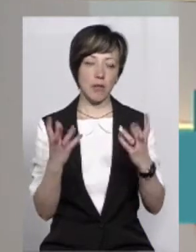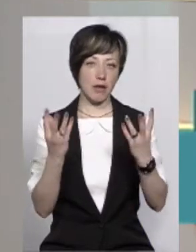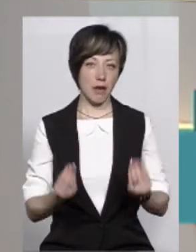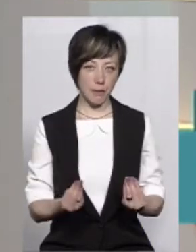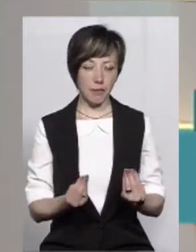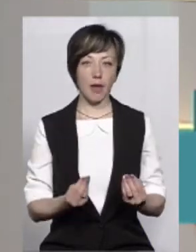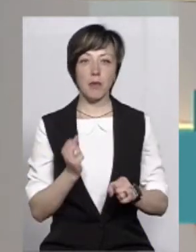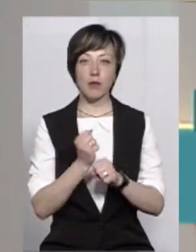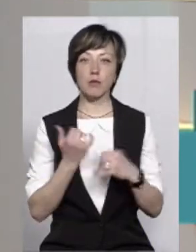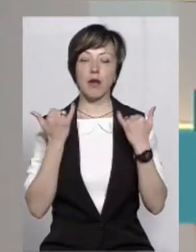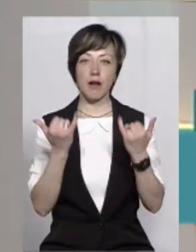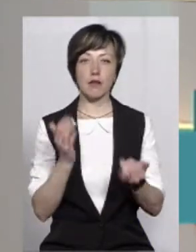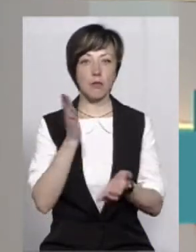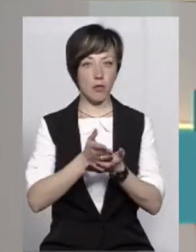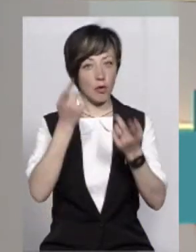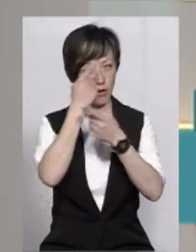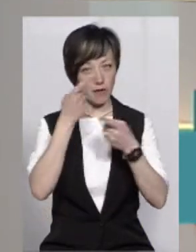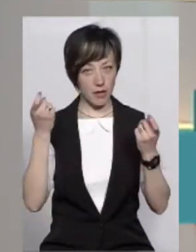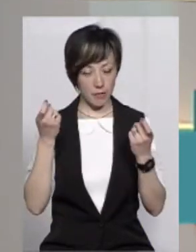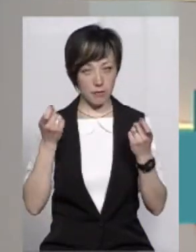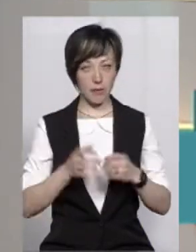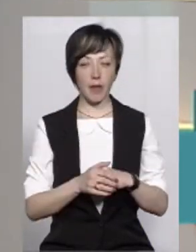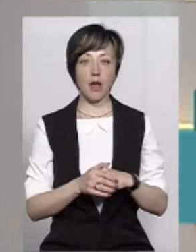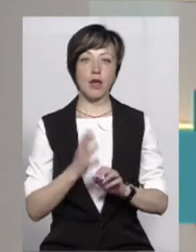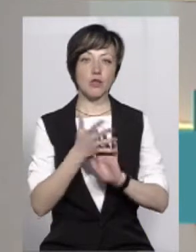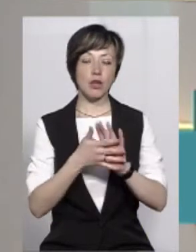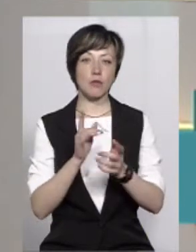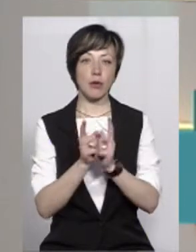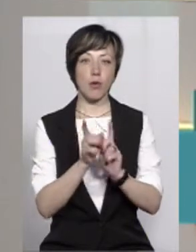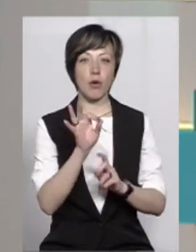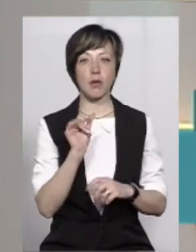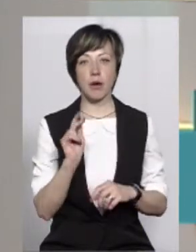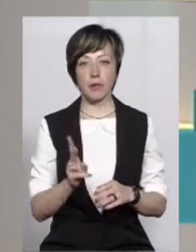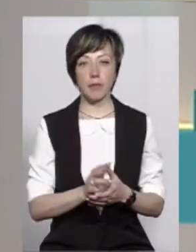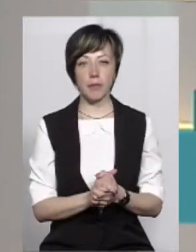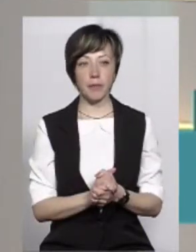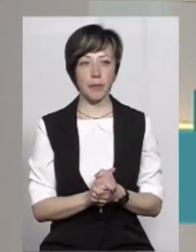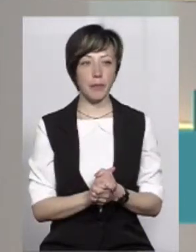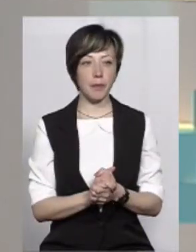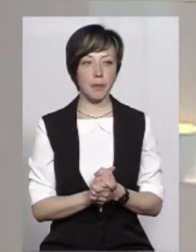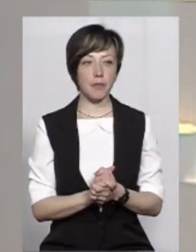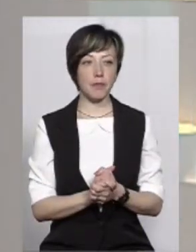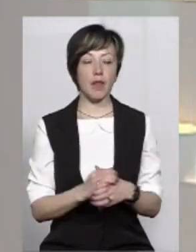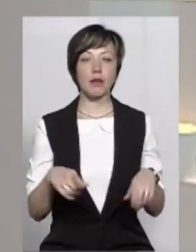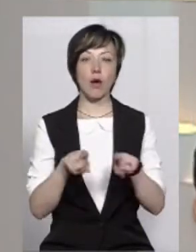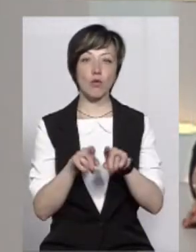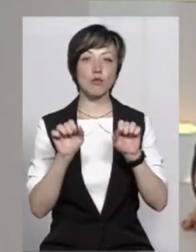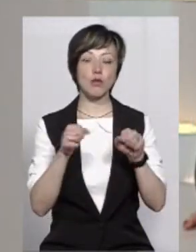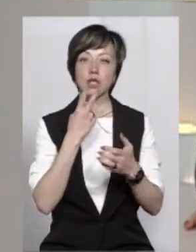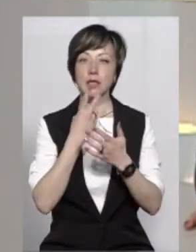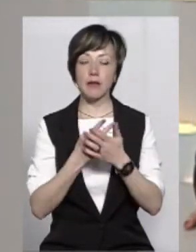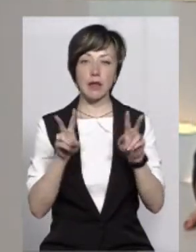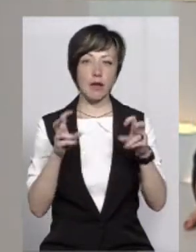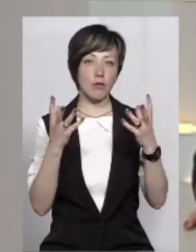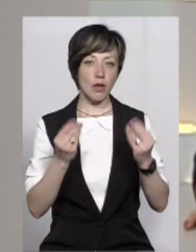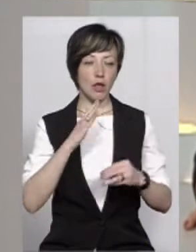дня. Ми працюємо для вас у прямому ефірі. На жестову мову перекладає Ольга Рибак. Також ви можете дивитися